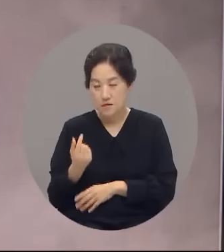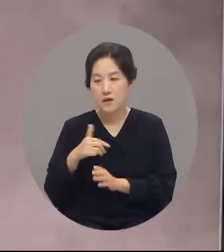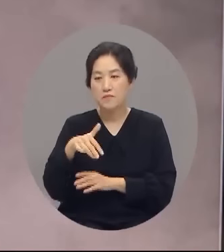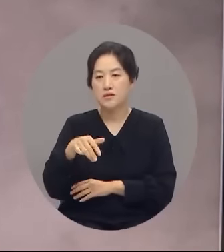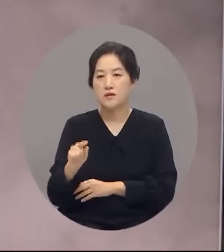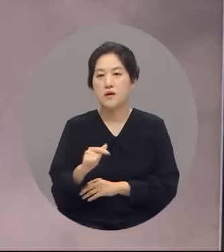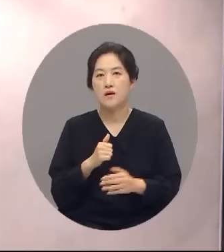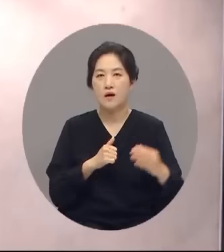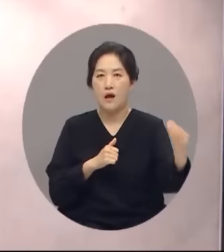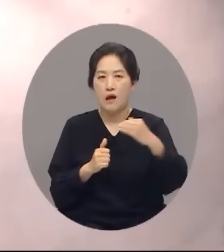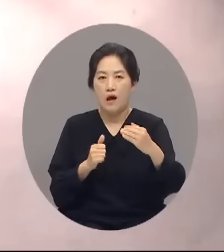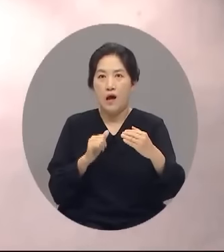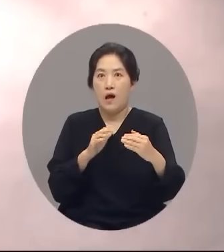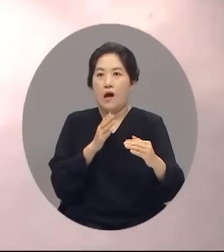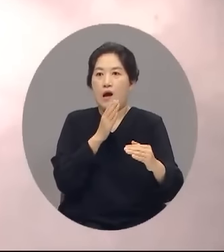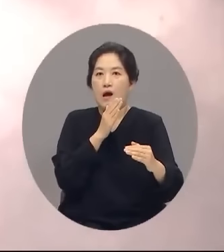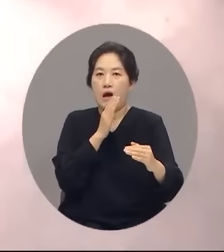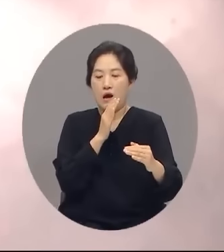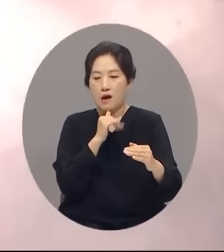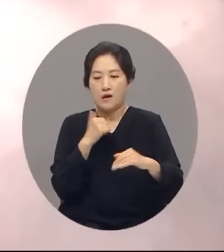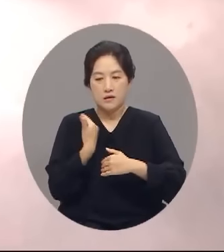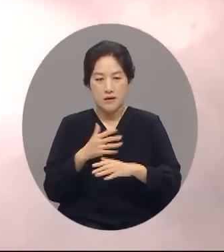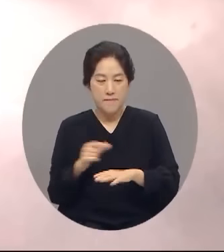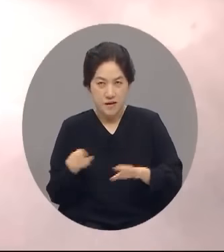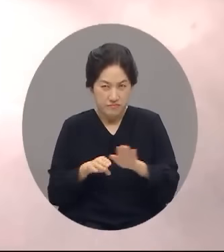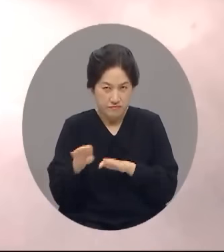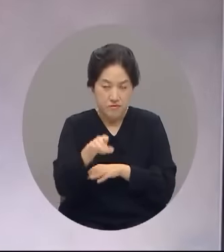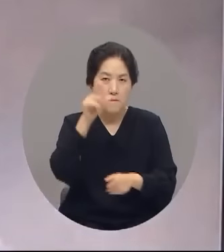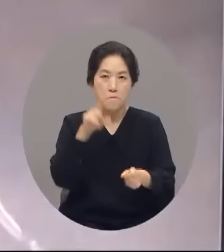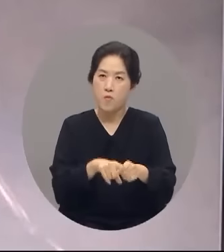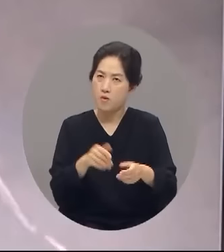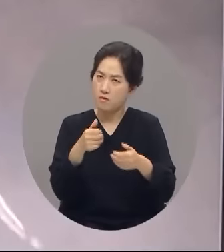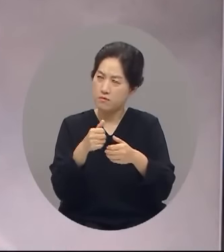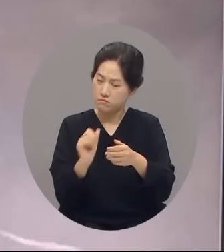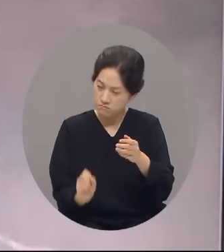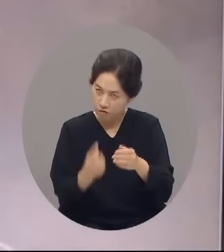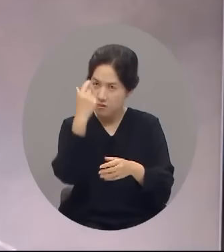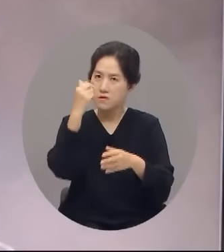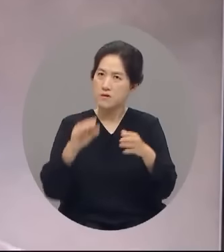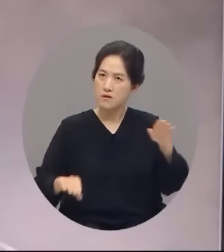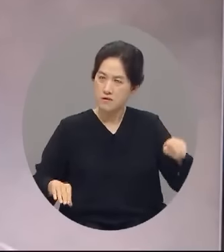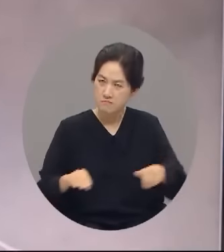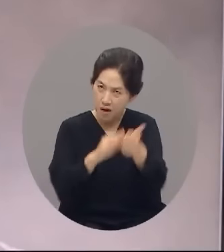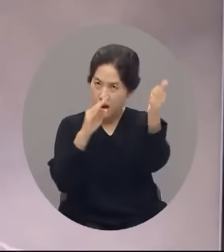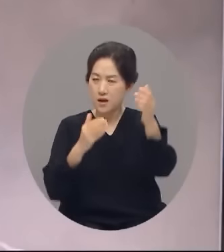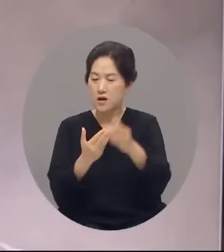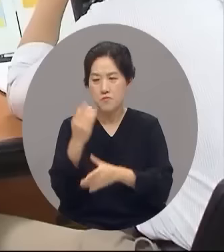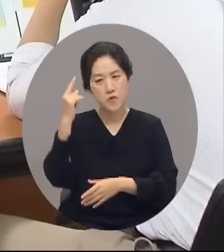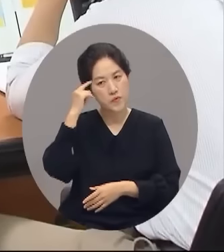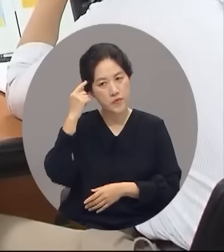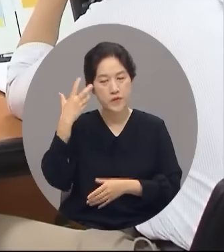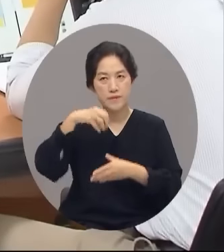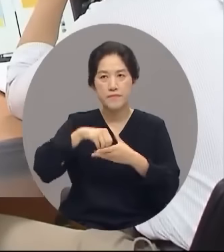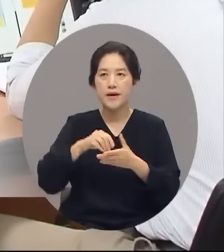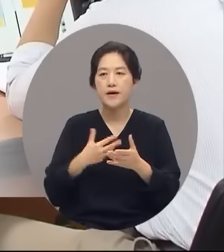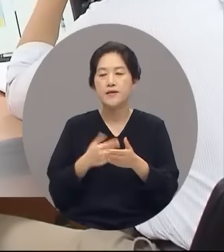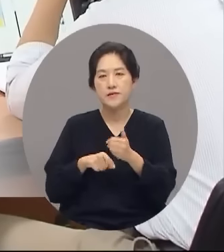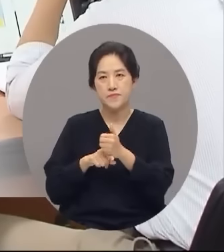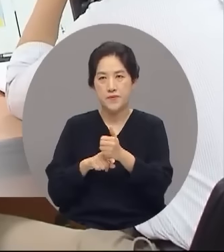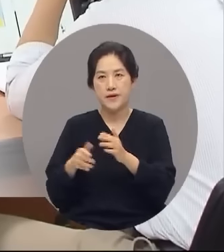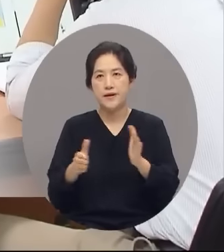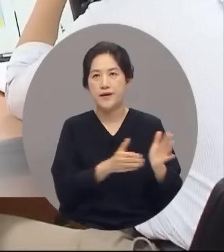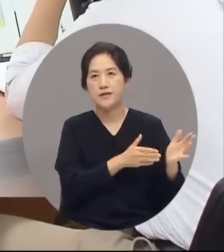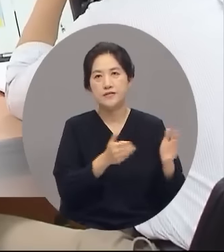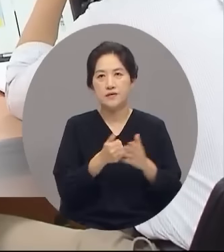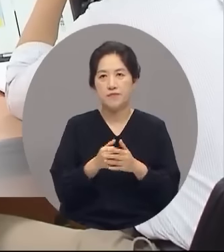씨가 역주행을 깨닫고 빨리 빠져나가려다 사고를 냈을 가능성 등도 배제하지 않고 수사하고 있다고 밝혔습니다. 다만 차 씨는